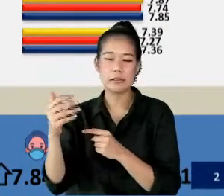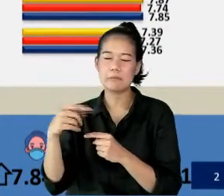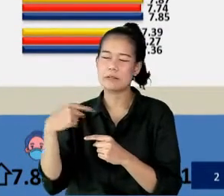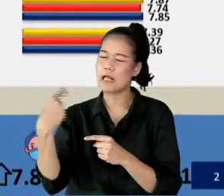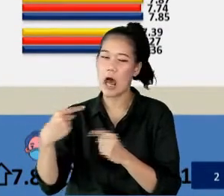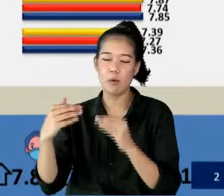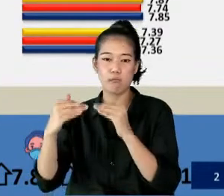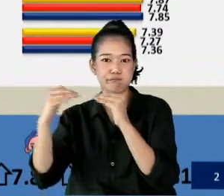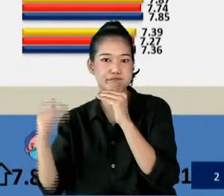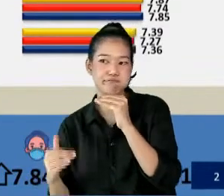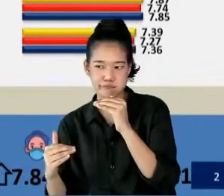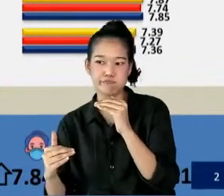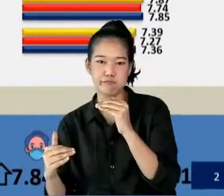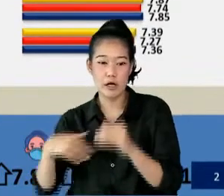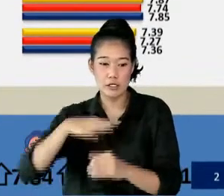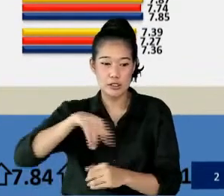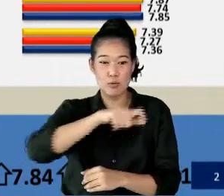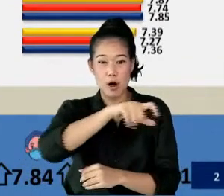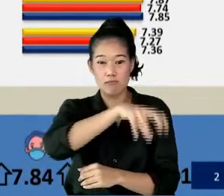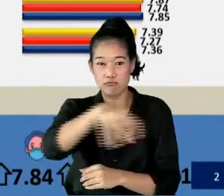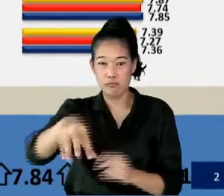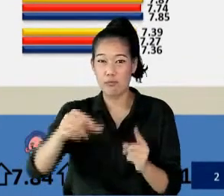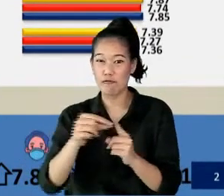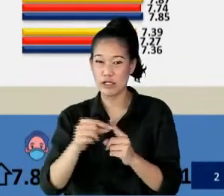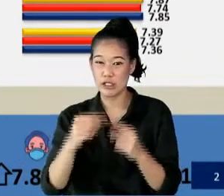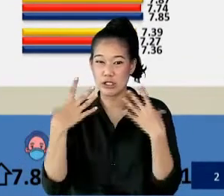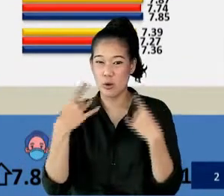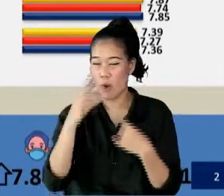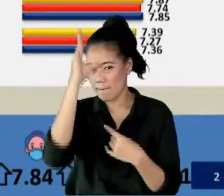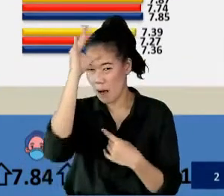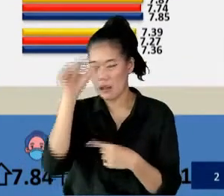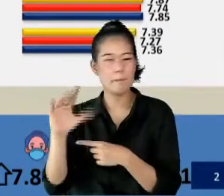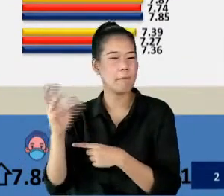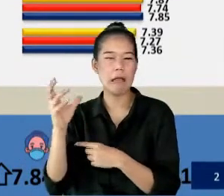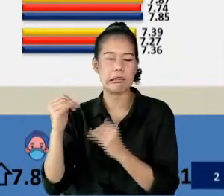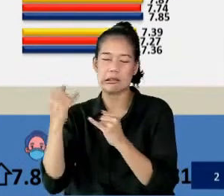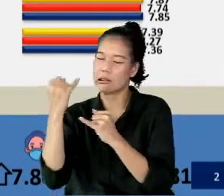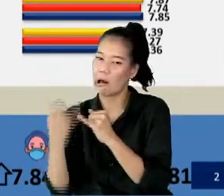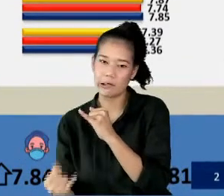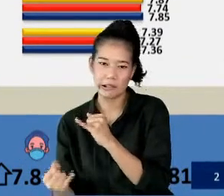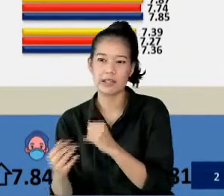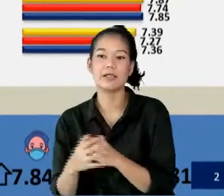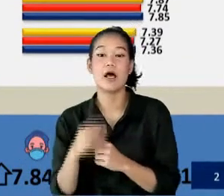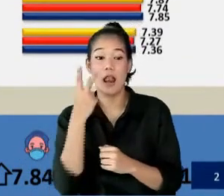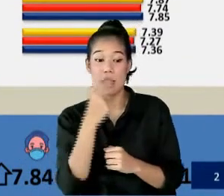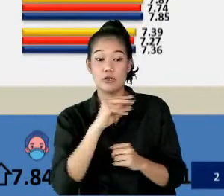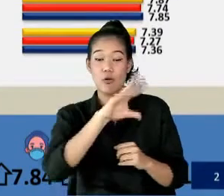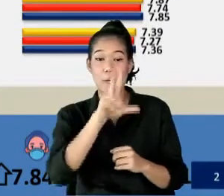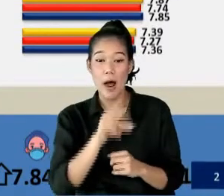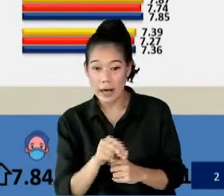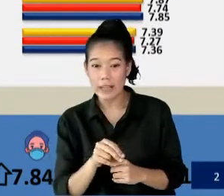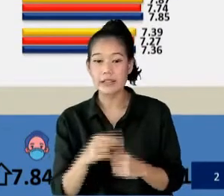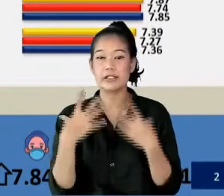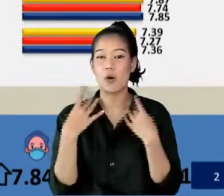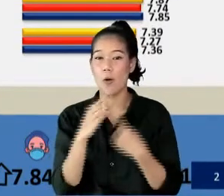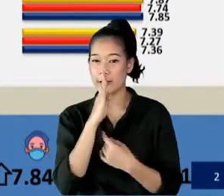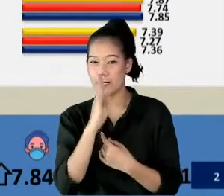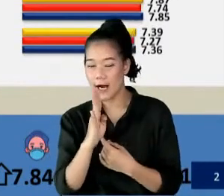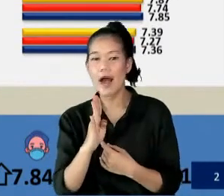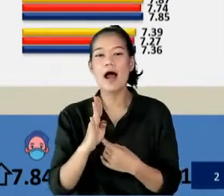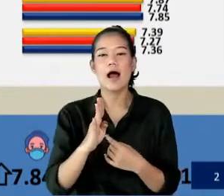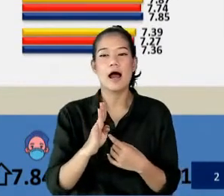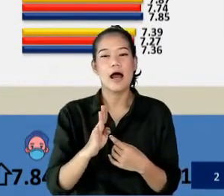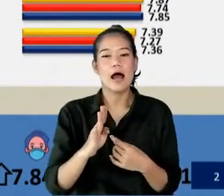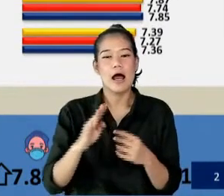rendah di antara seluruh provinsi di Jawa Bali. Lalu kemudian juga Jawa Barat naik, Jawa Tengah naik, Jawa